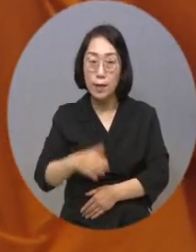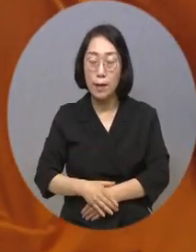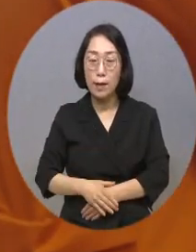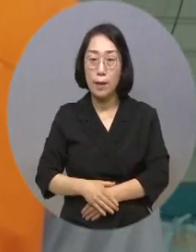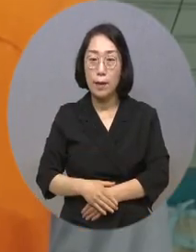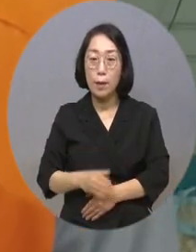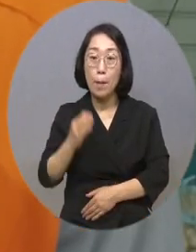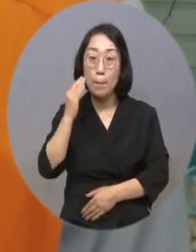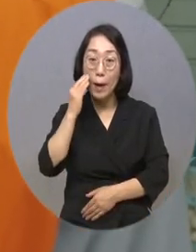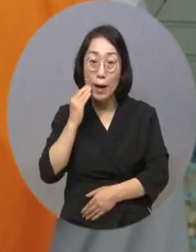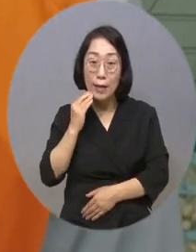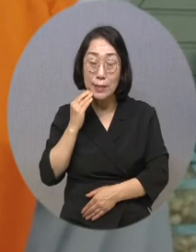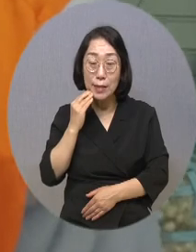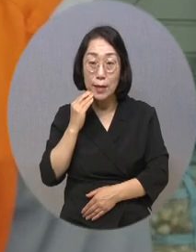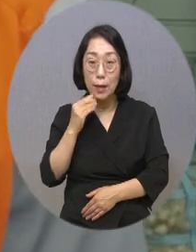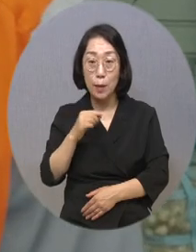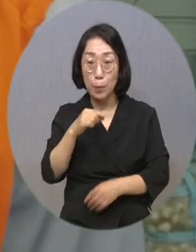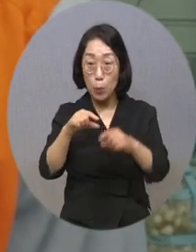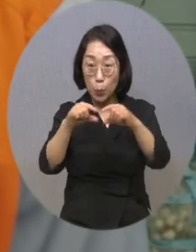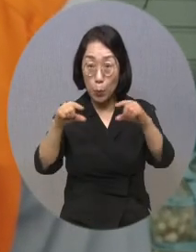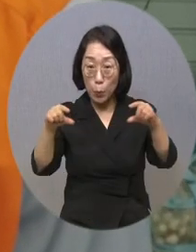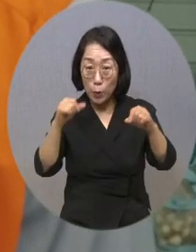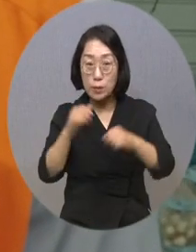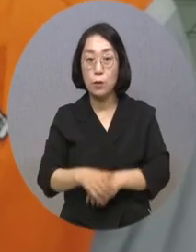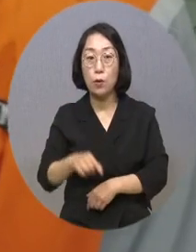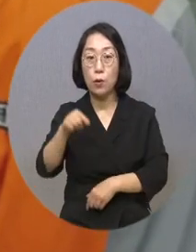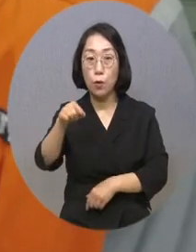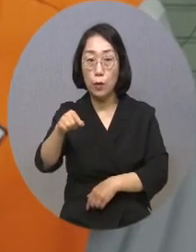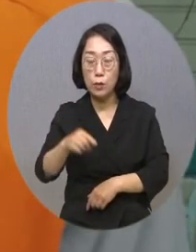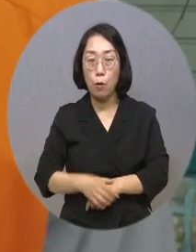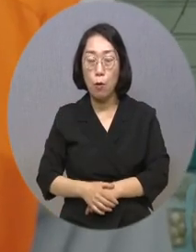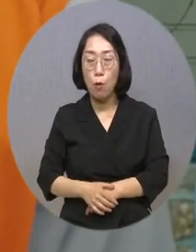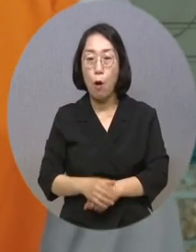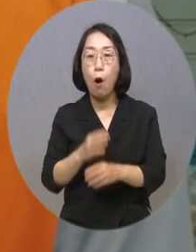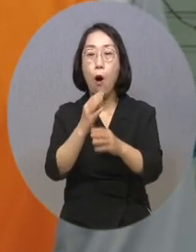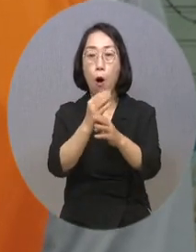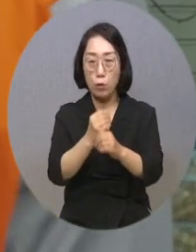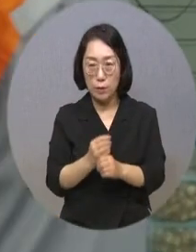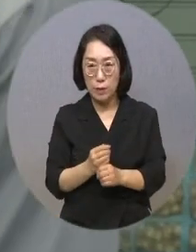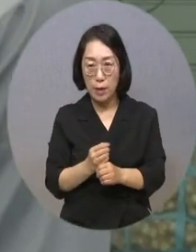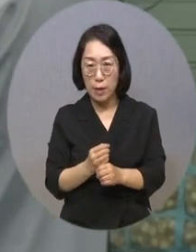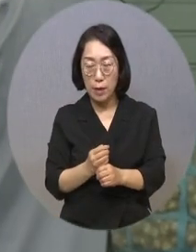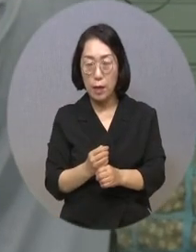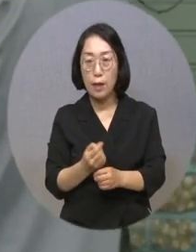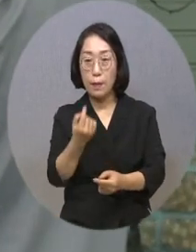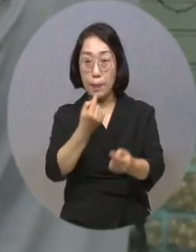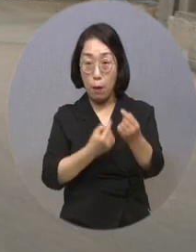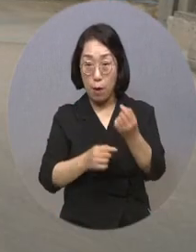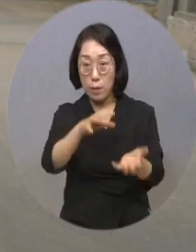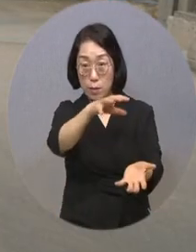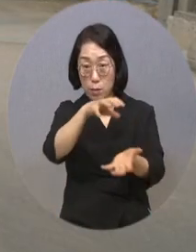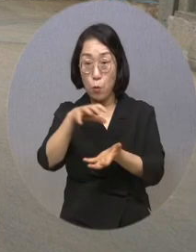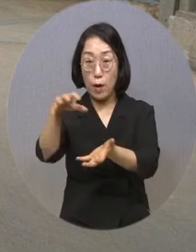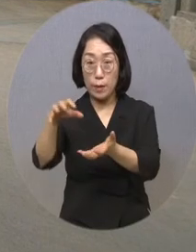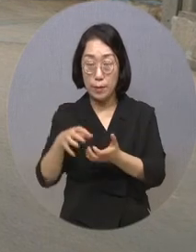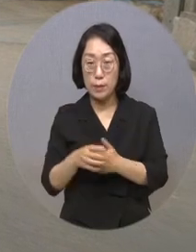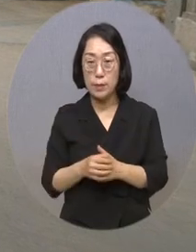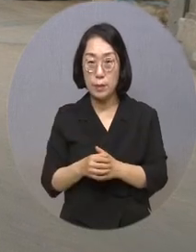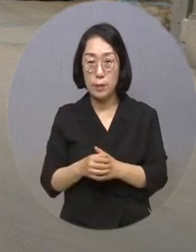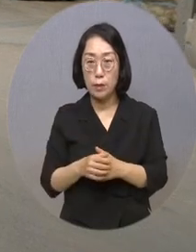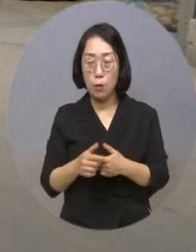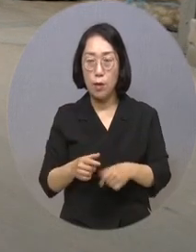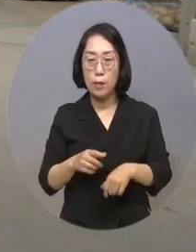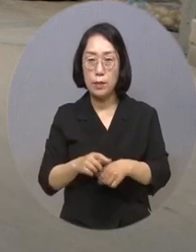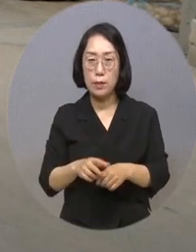다 있거든요. 여기서도 선입 선출도 하고 어느 시기에 어떤 시기에 물건들이 많이 나왔는지 데이터를 뽑을 수